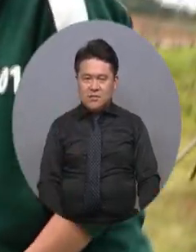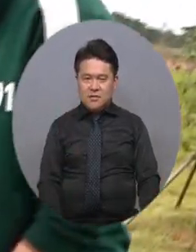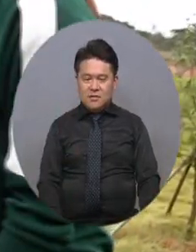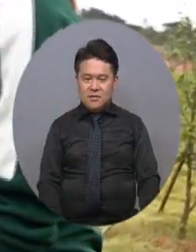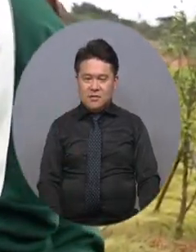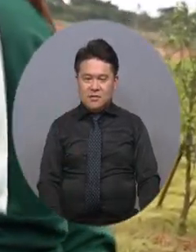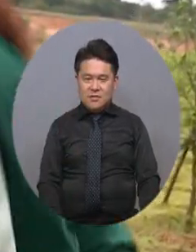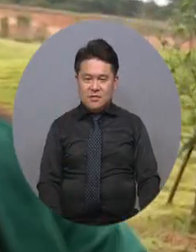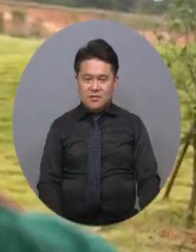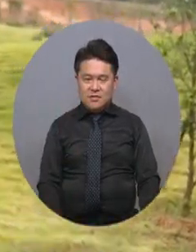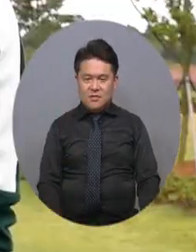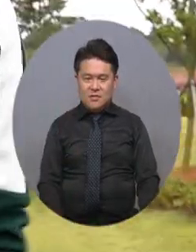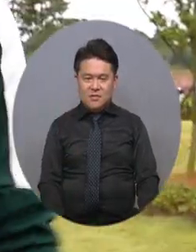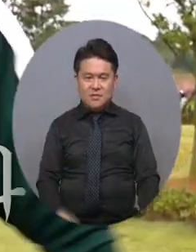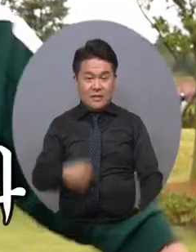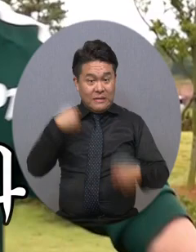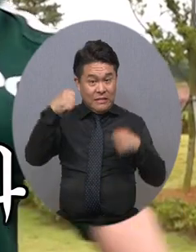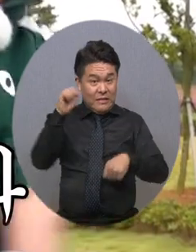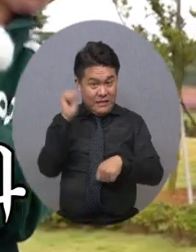아, 레몬 향기.